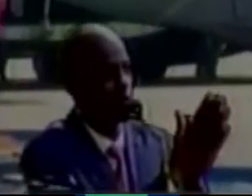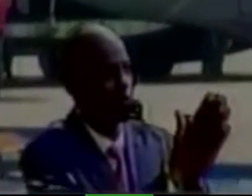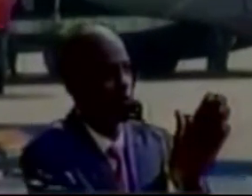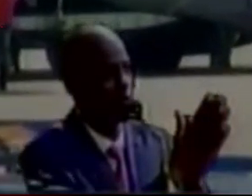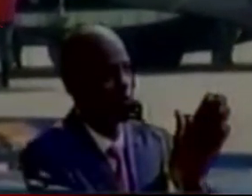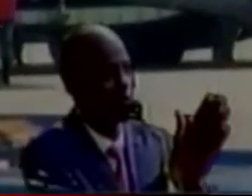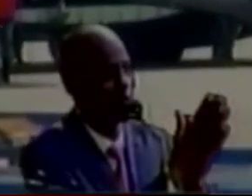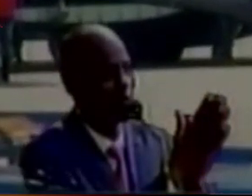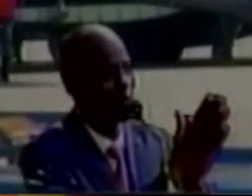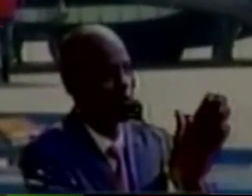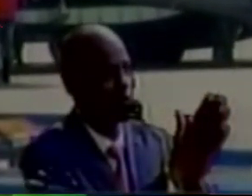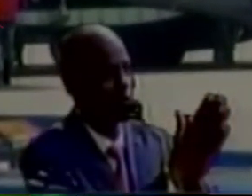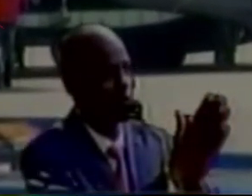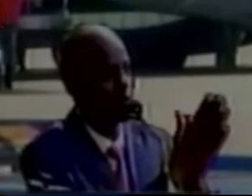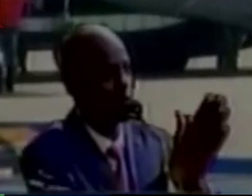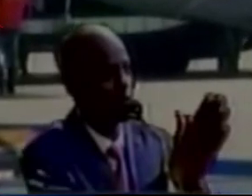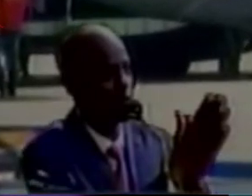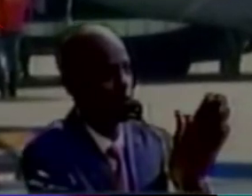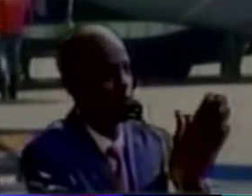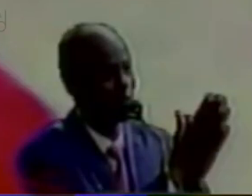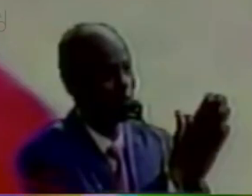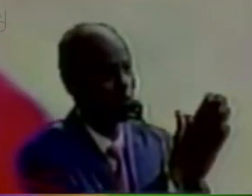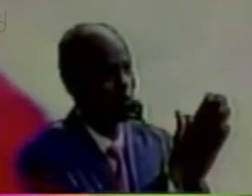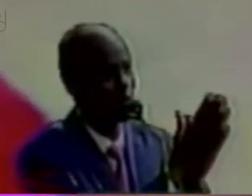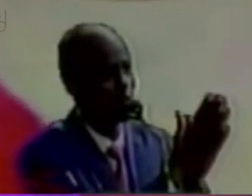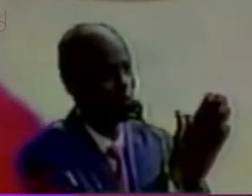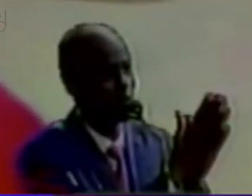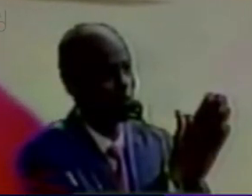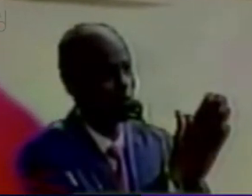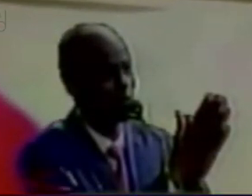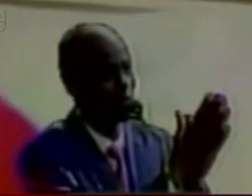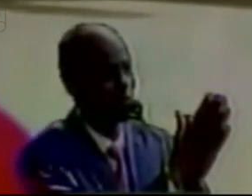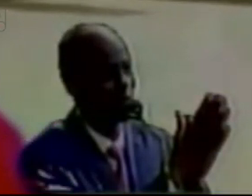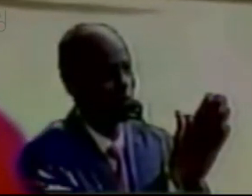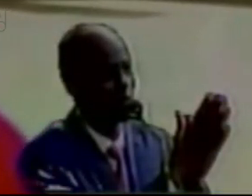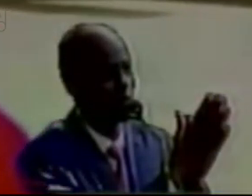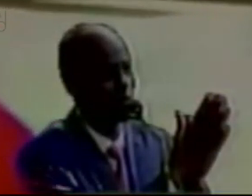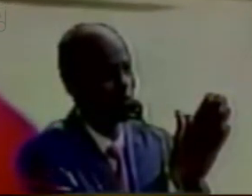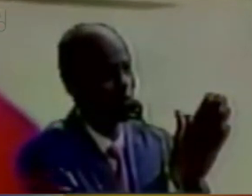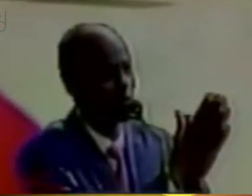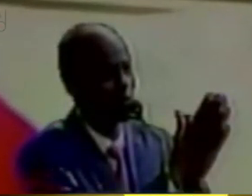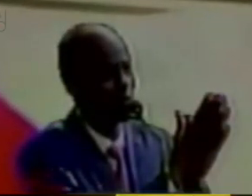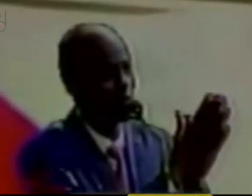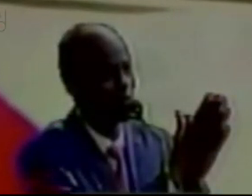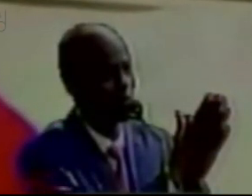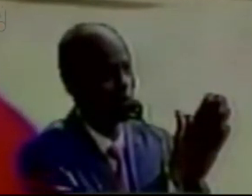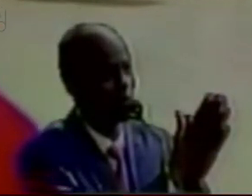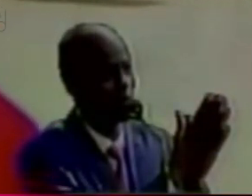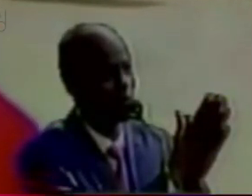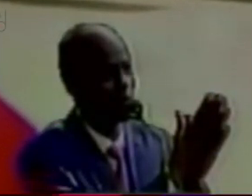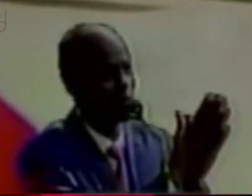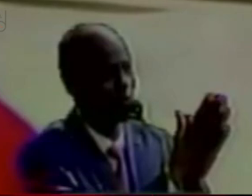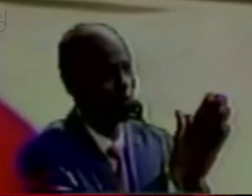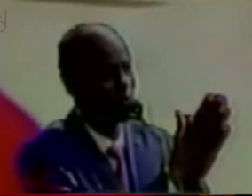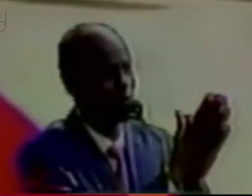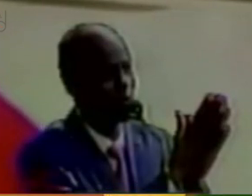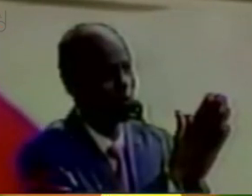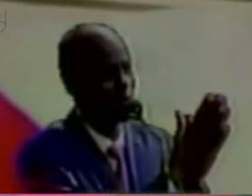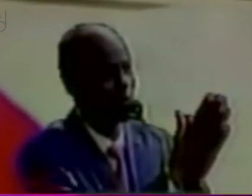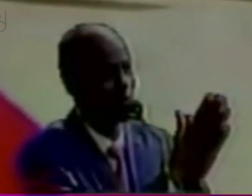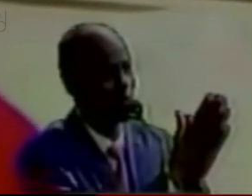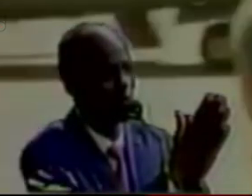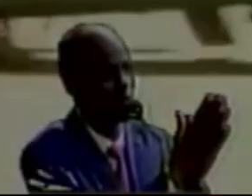On a transporté les matériels médicaux et aussi notre force de travail avec le 32